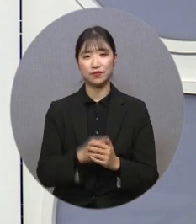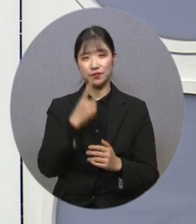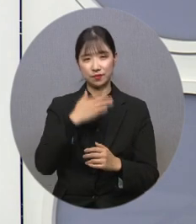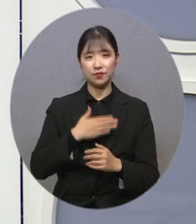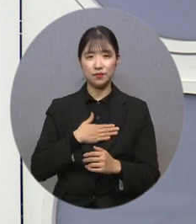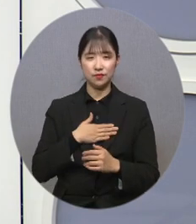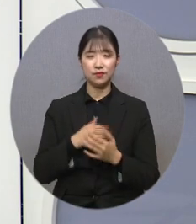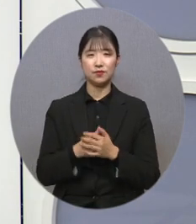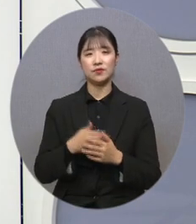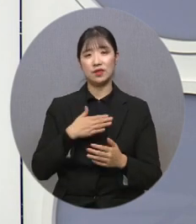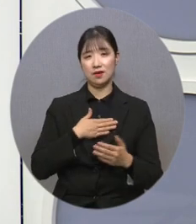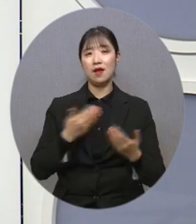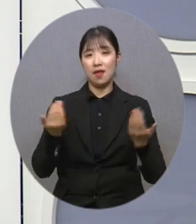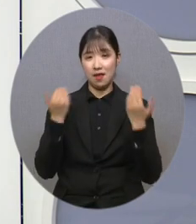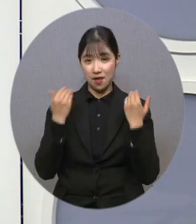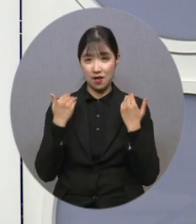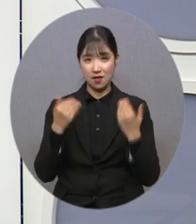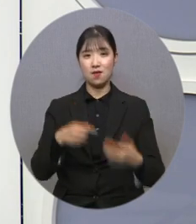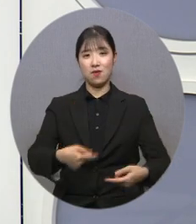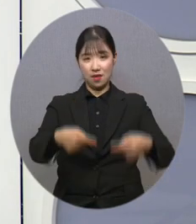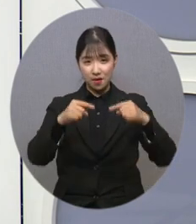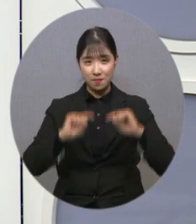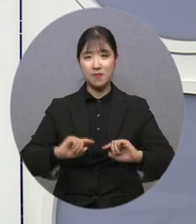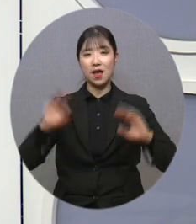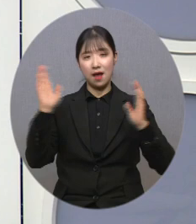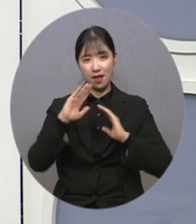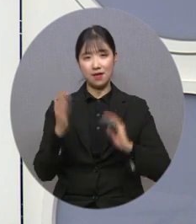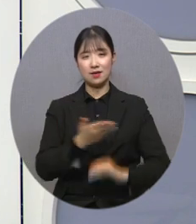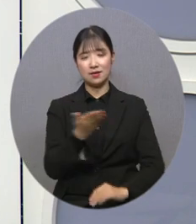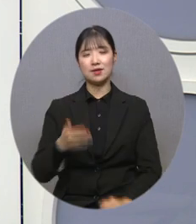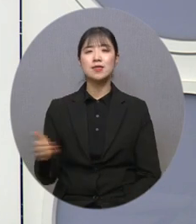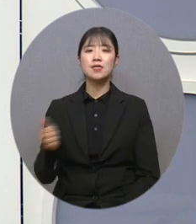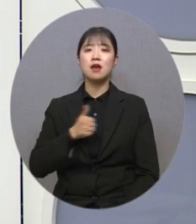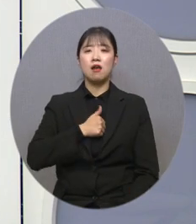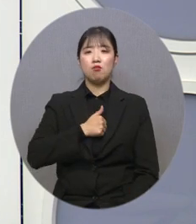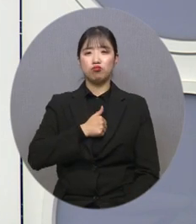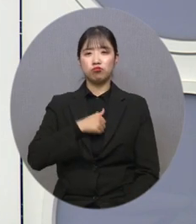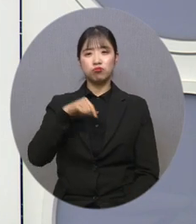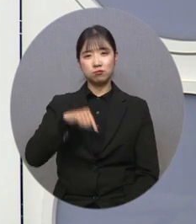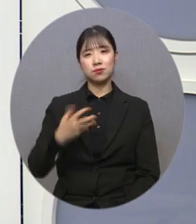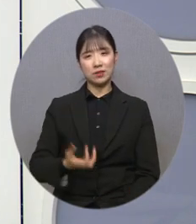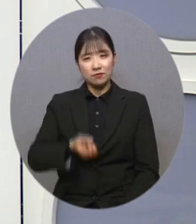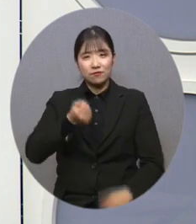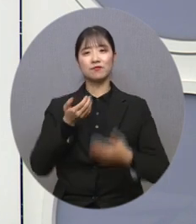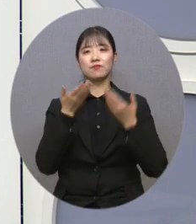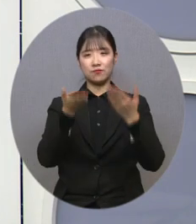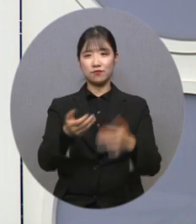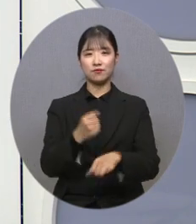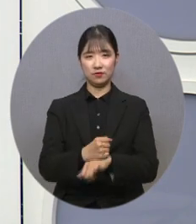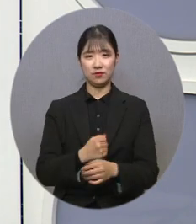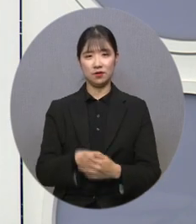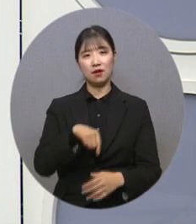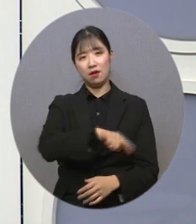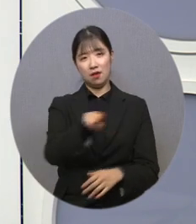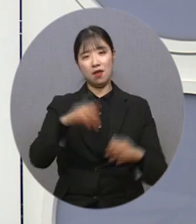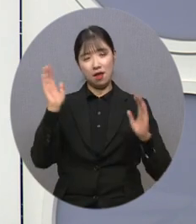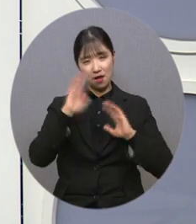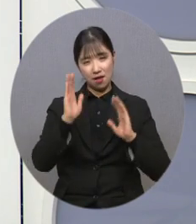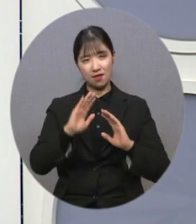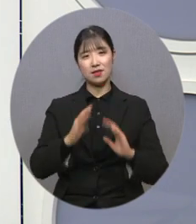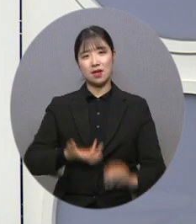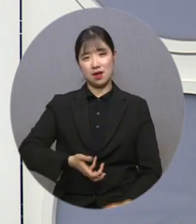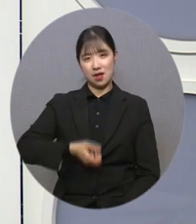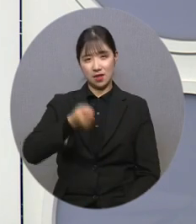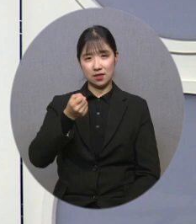우선 우리 청운대학에 입학하는 학생들은 자부심을 심어줄 겁니다. 그래서 이 학생들이